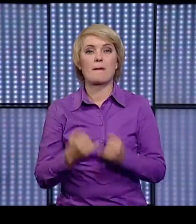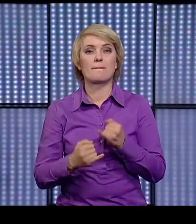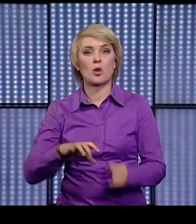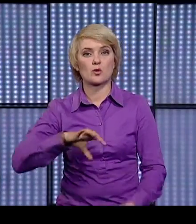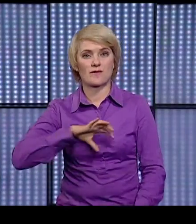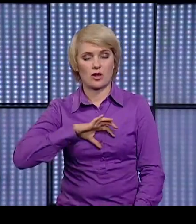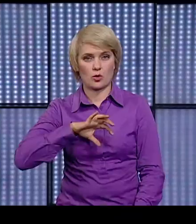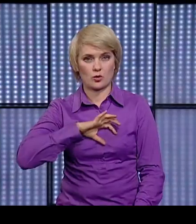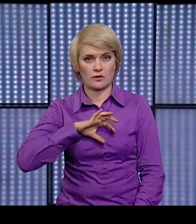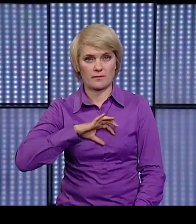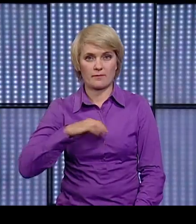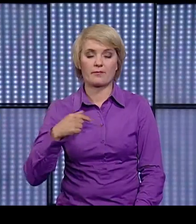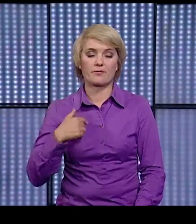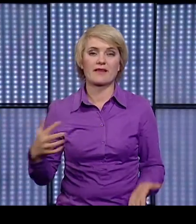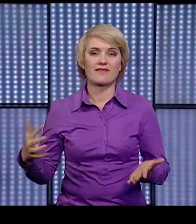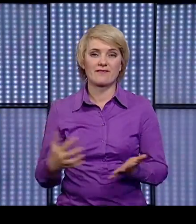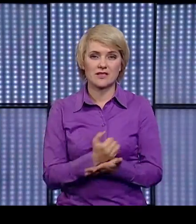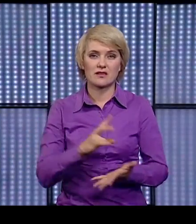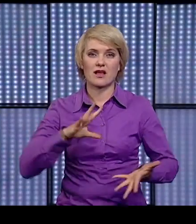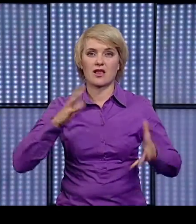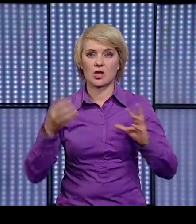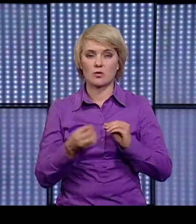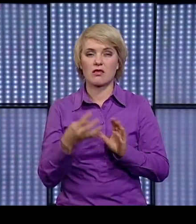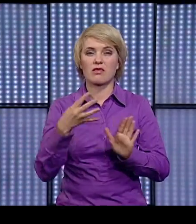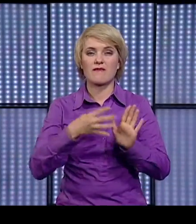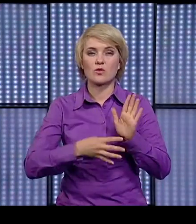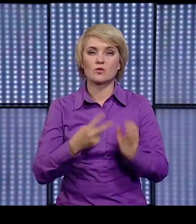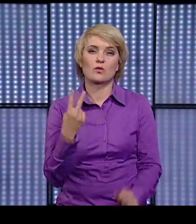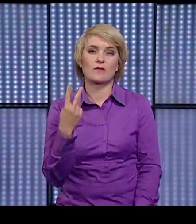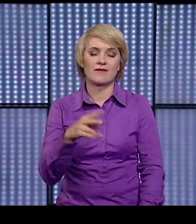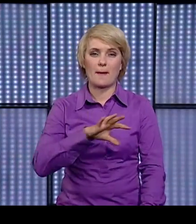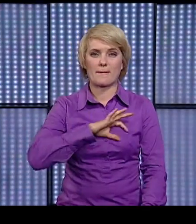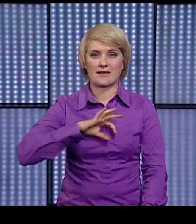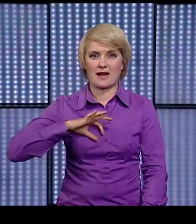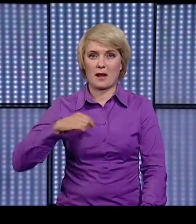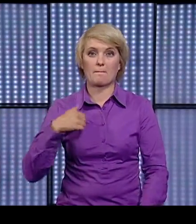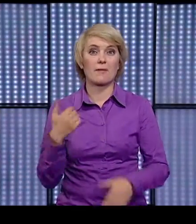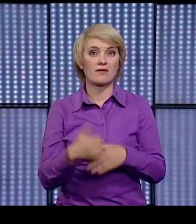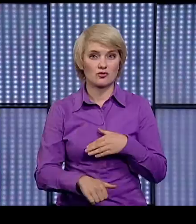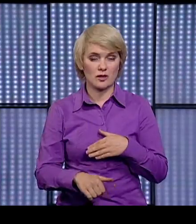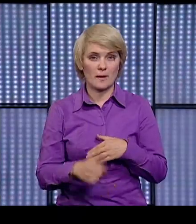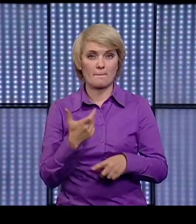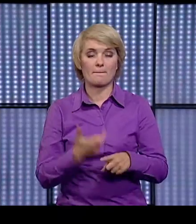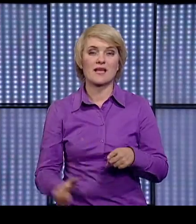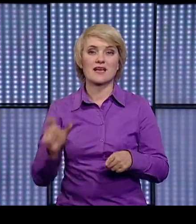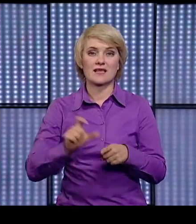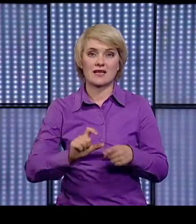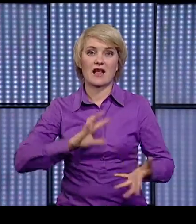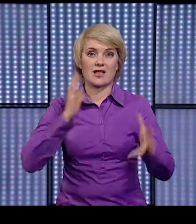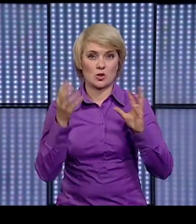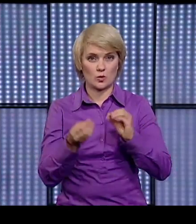нагороди. Ми вийшли на результат 92 медалі. Ми вже перекрили результат